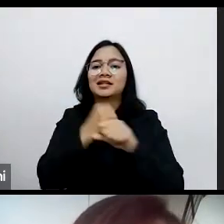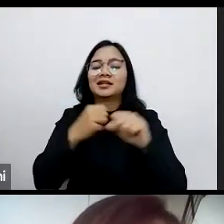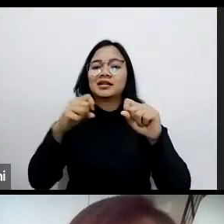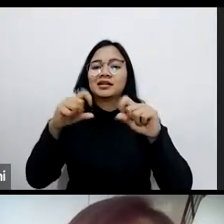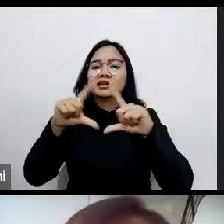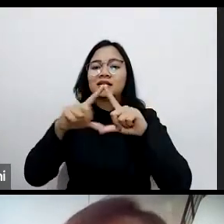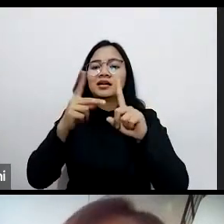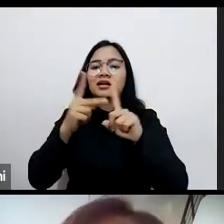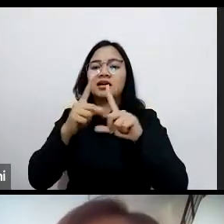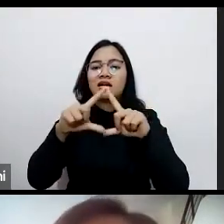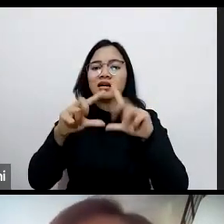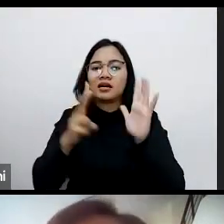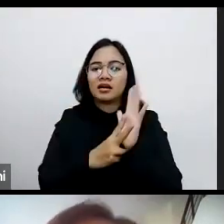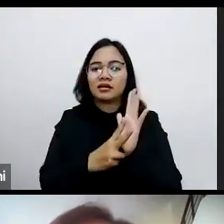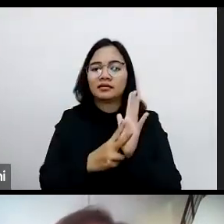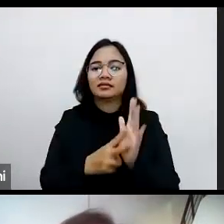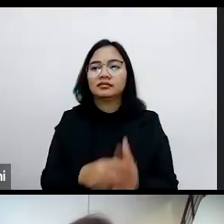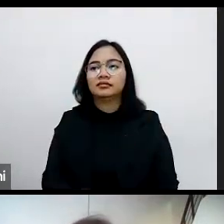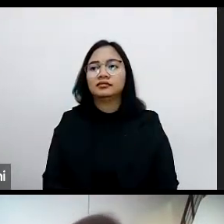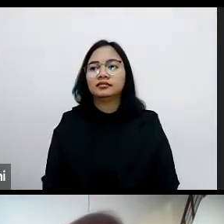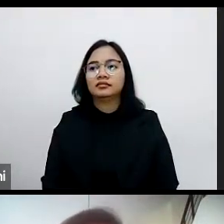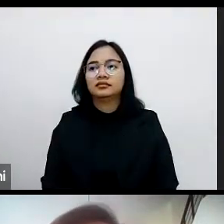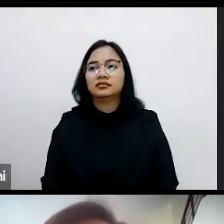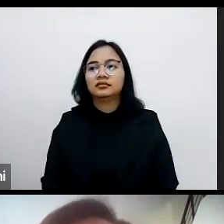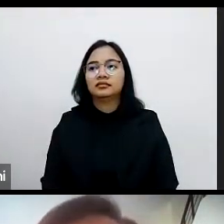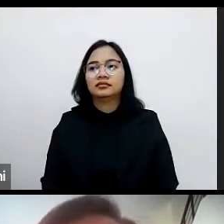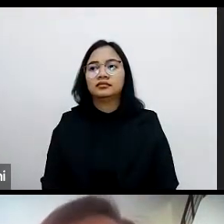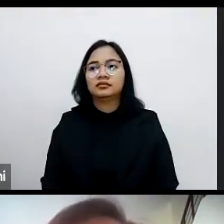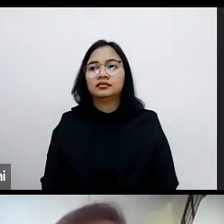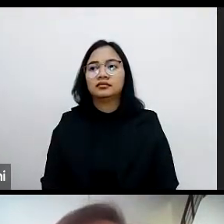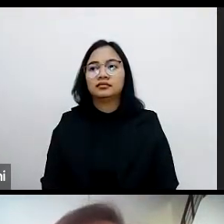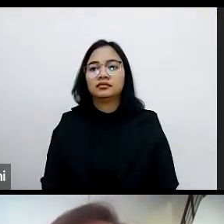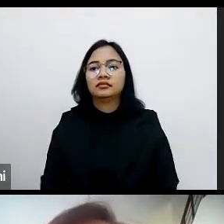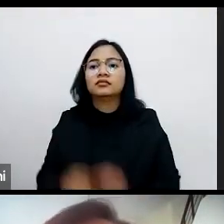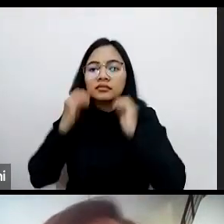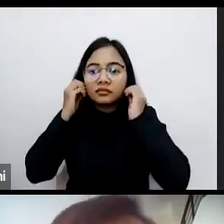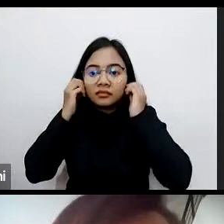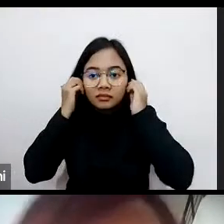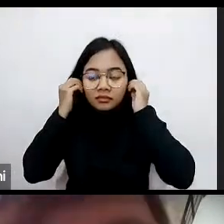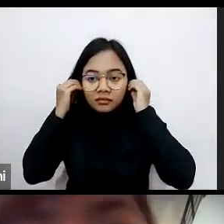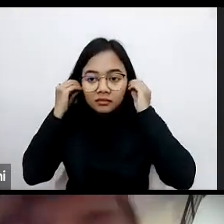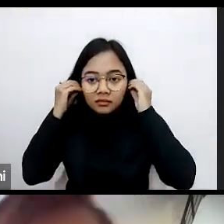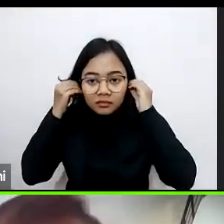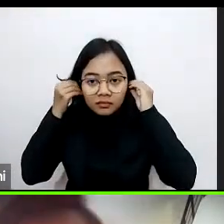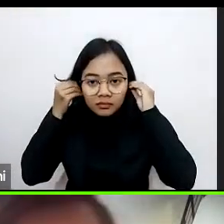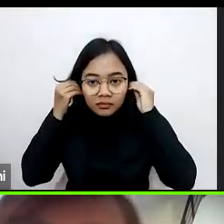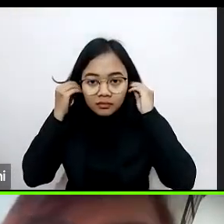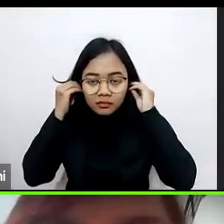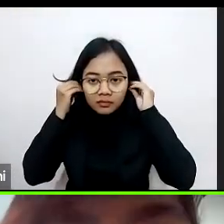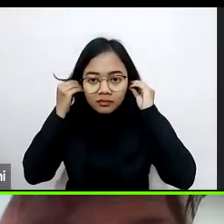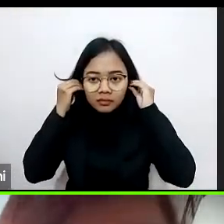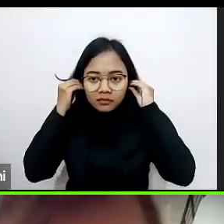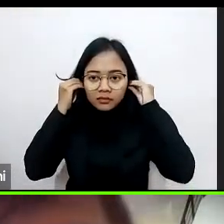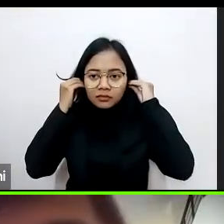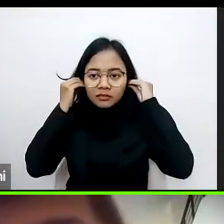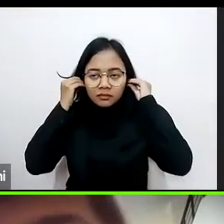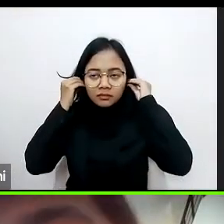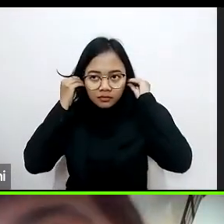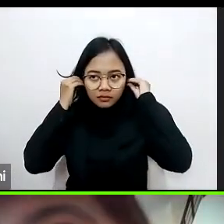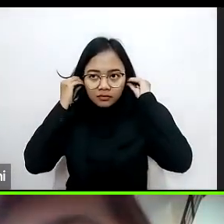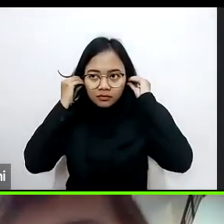Mbak Rianti, sebenarnya kalau saya lihat sih, Mbak Diana suaranya nggak terlalu terdengar. Oh ya, saya deket lagi